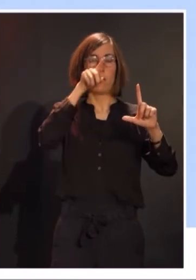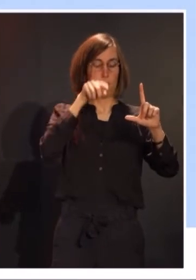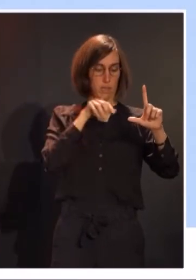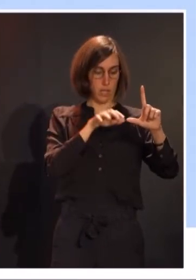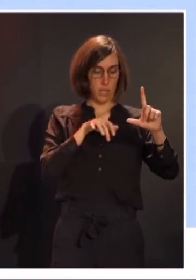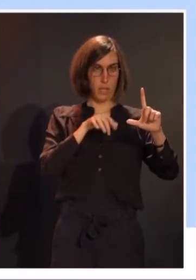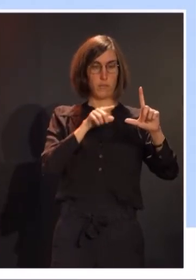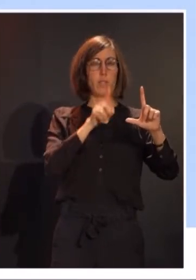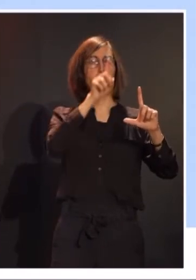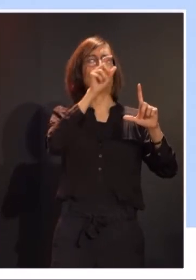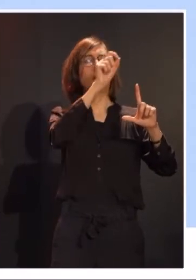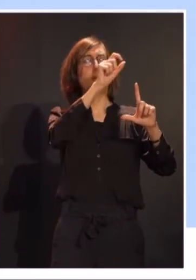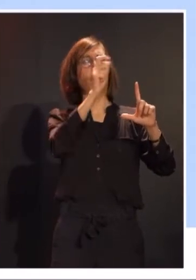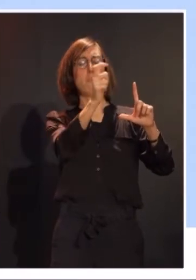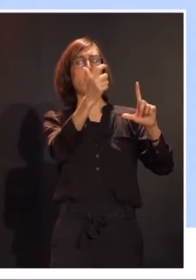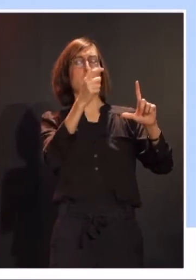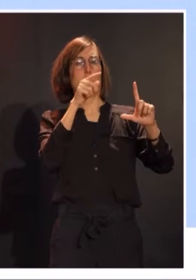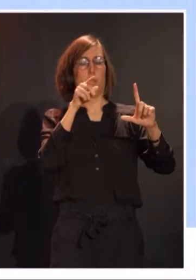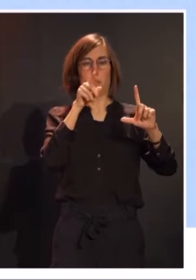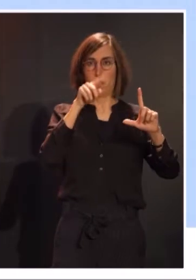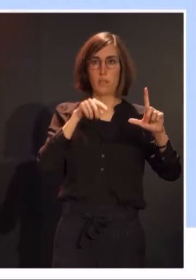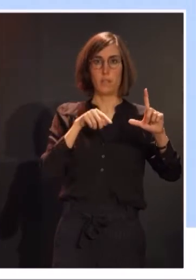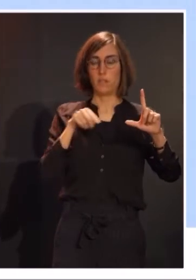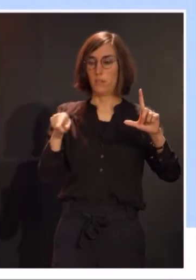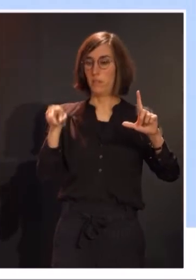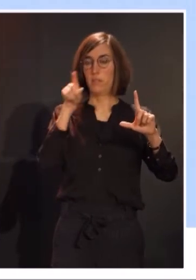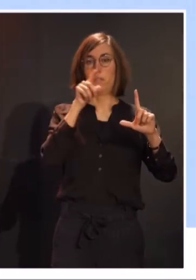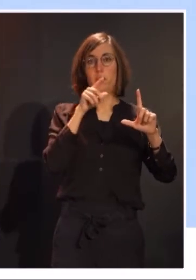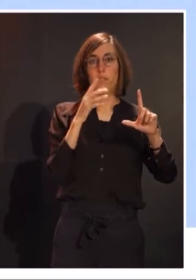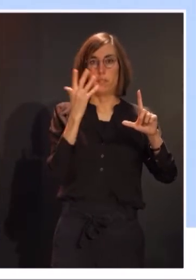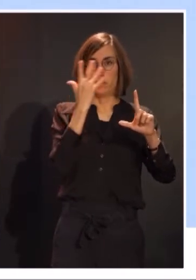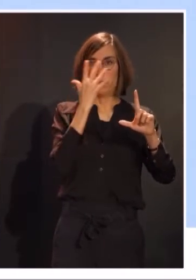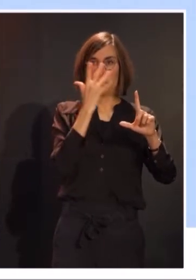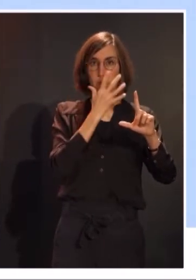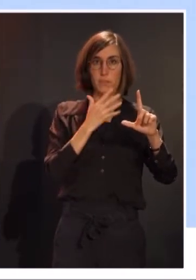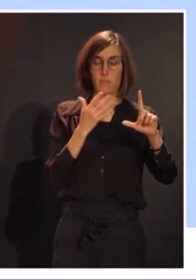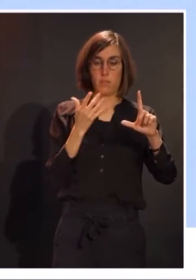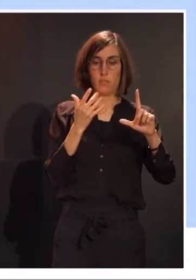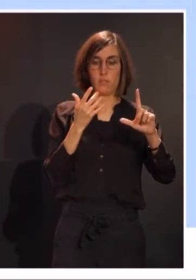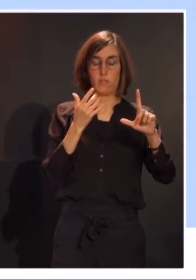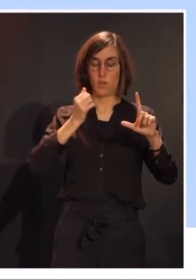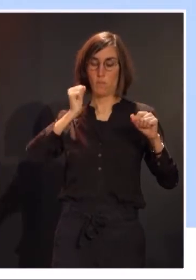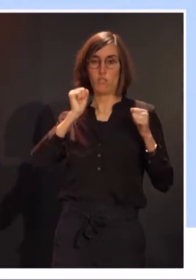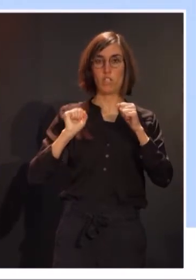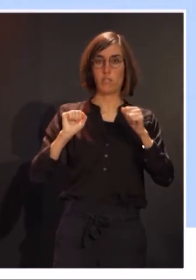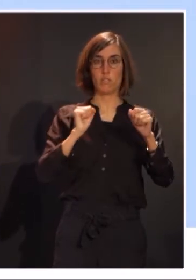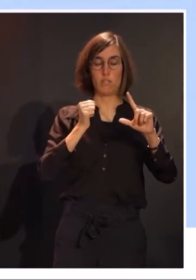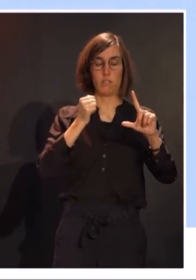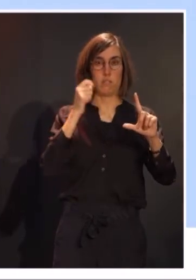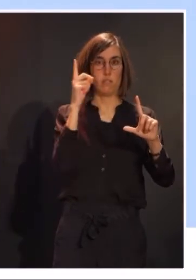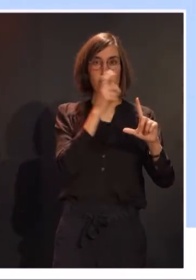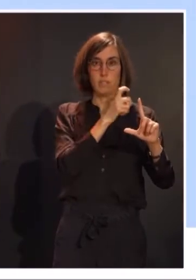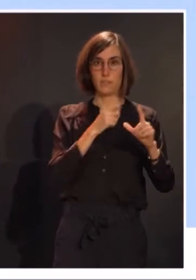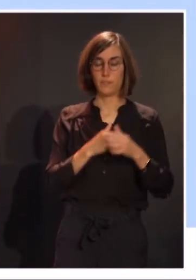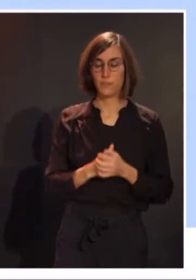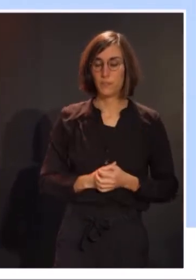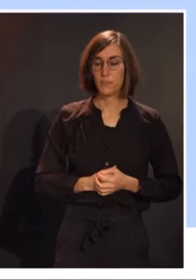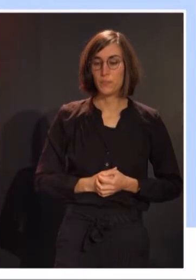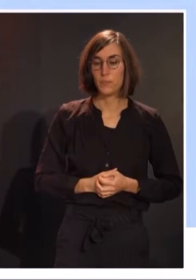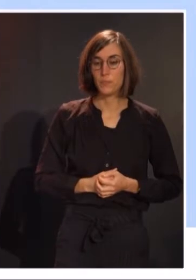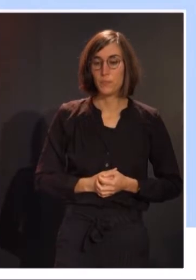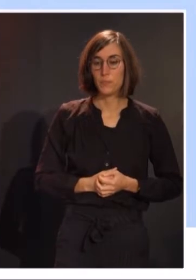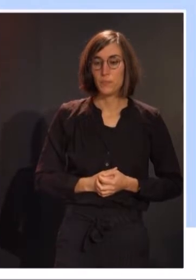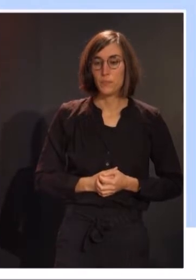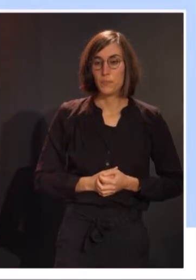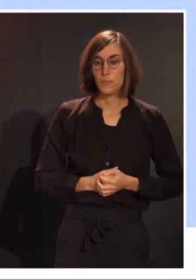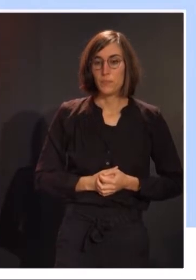support écrit. C'est quelque chose qu'elle avait du mal en fait à gérer sur le plan gestuel. Elle avait donc une faible